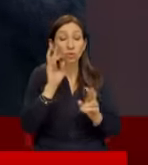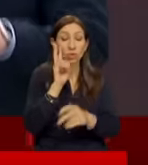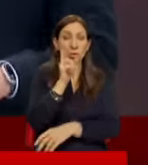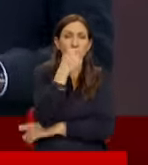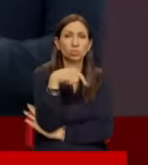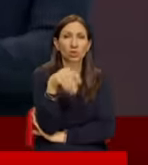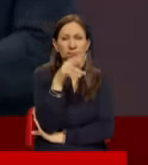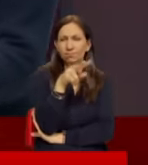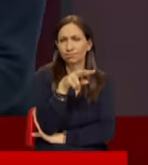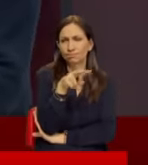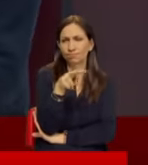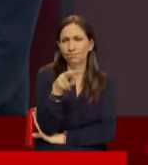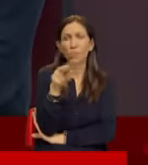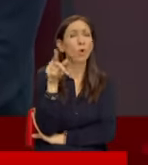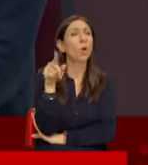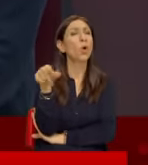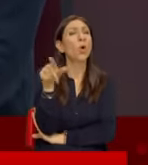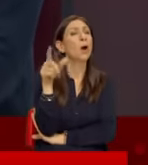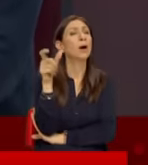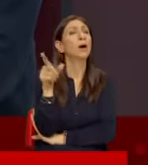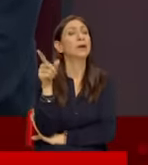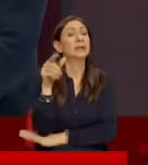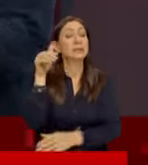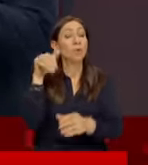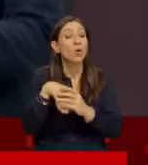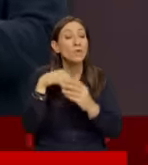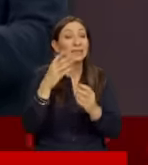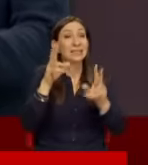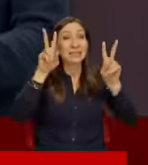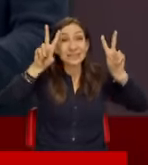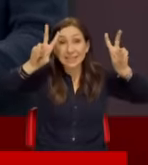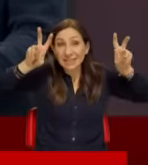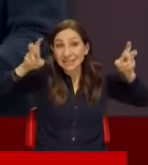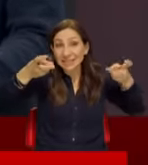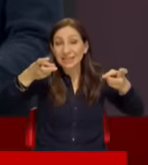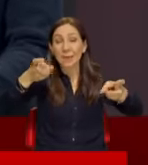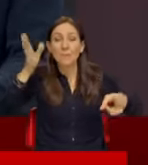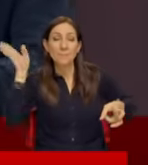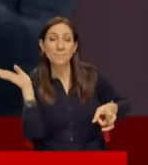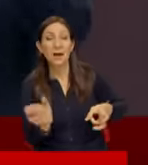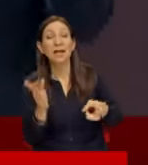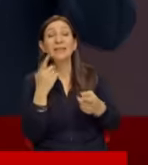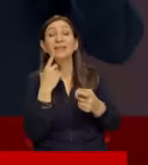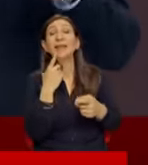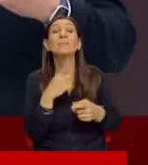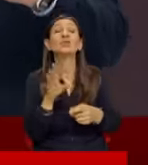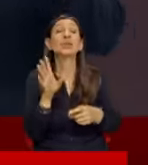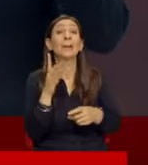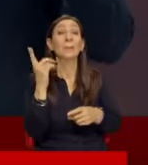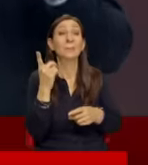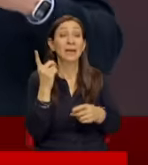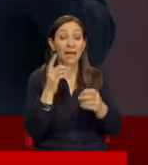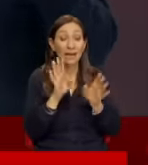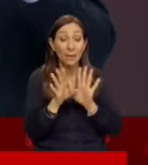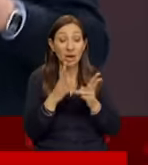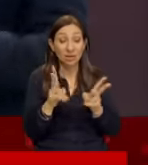gözledik ama bu seçimde. Oralarda seçmeni tırnak içinde hainlikle damgalatmayacak bir açık